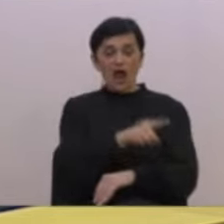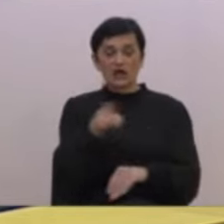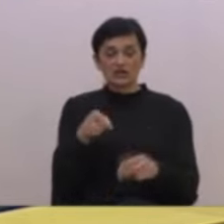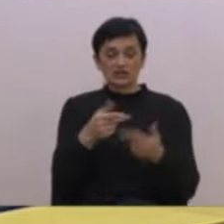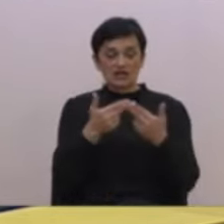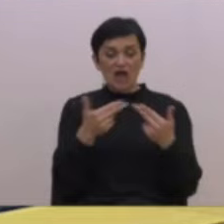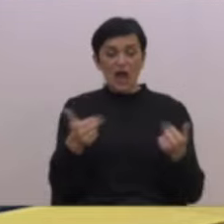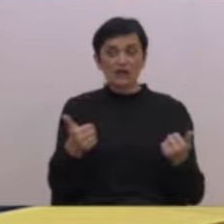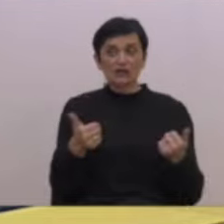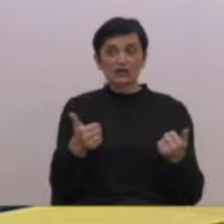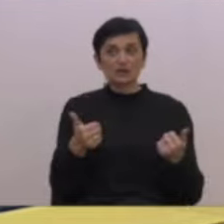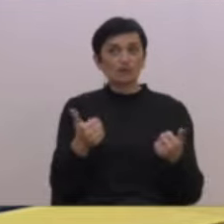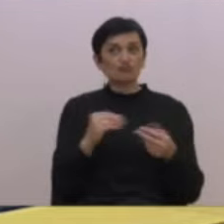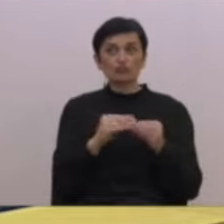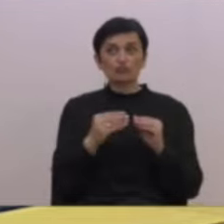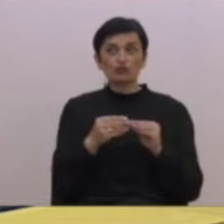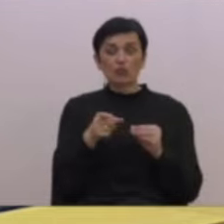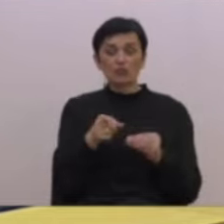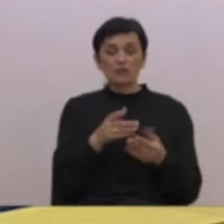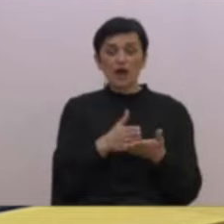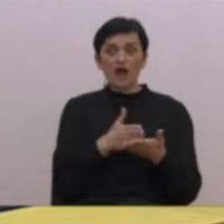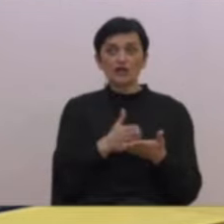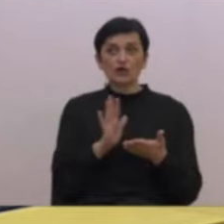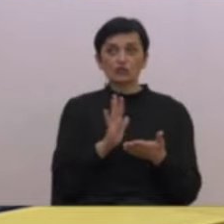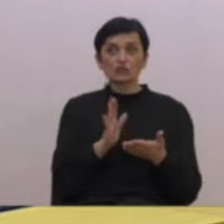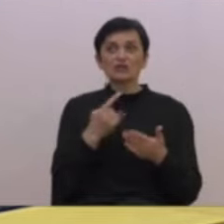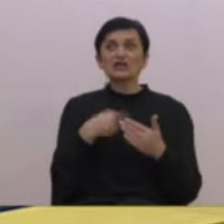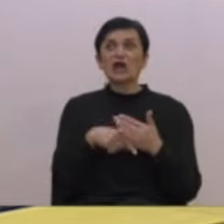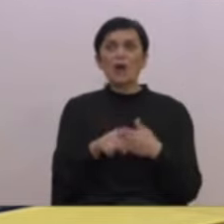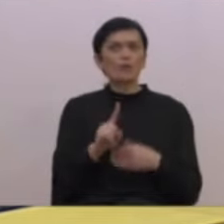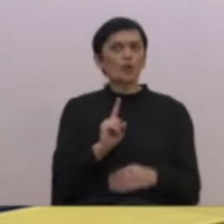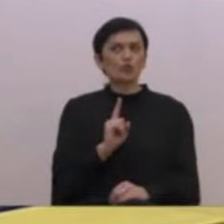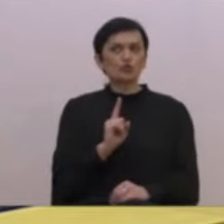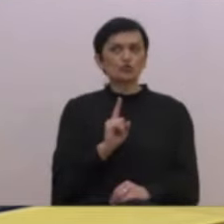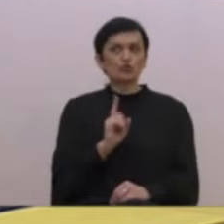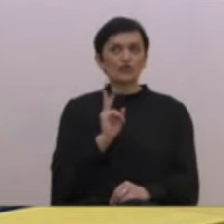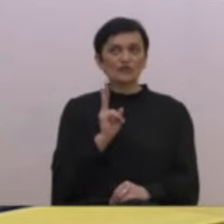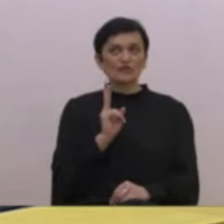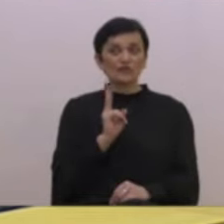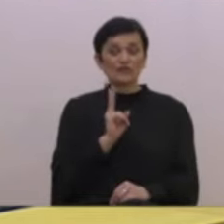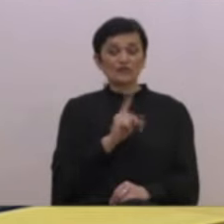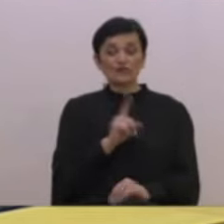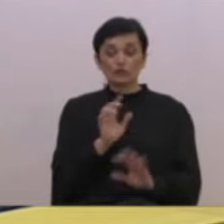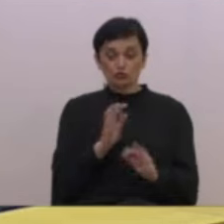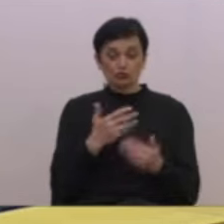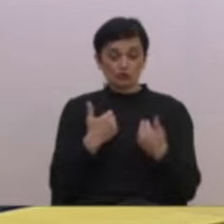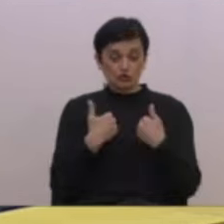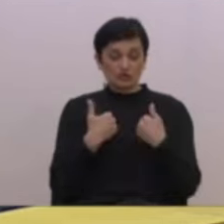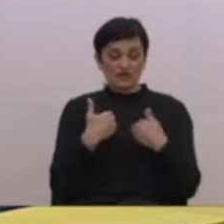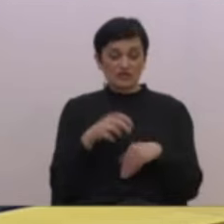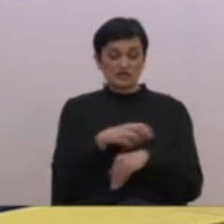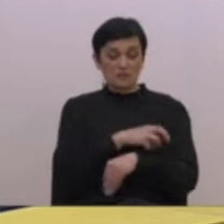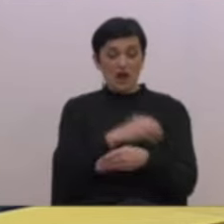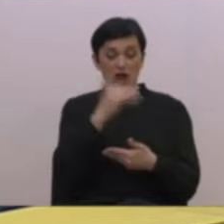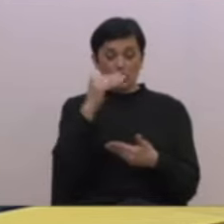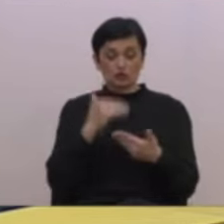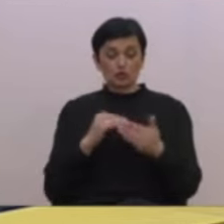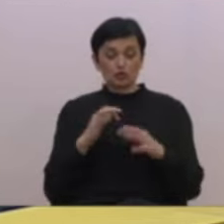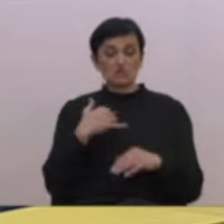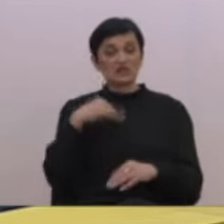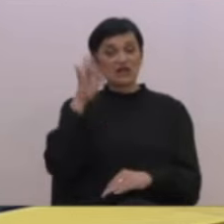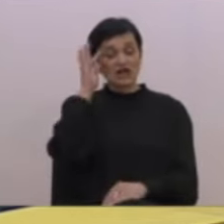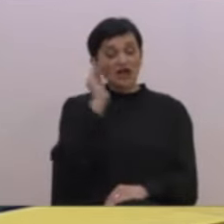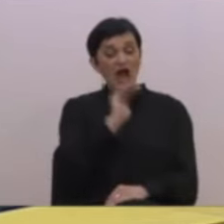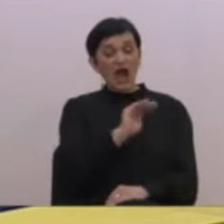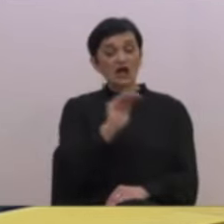aranairi, problema arar se vops. Nu, am udișo, tu ne zrunas, ce ne zrunas, ce partnul si azi, magram, mine, ca ar fi senator, ce